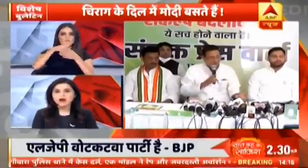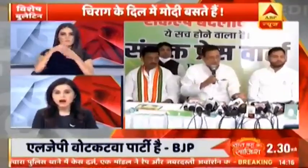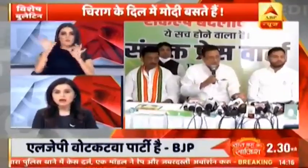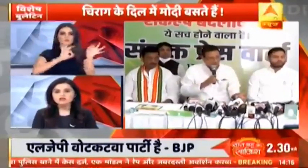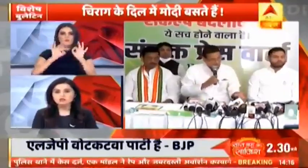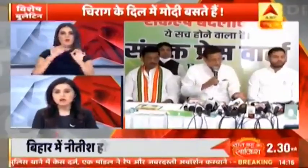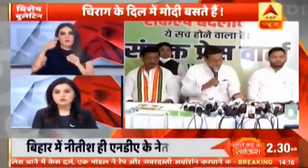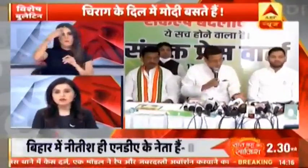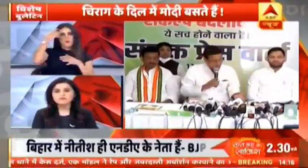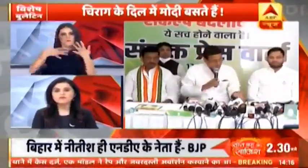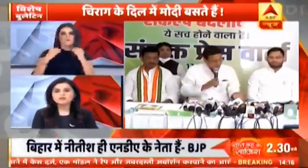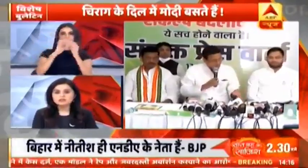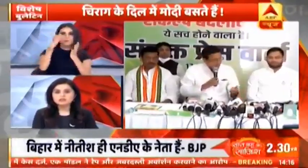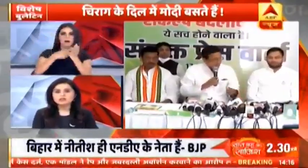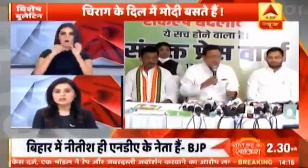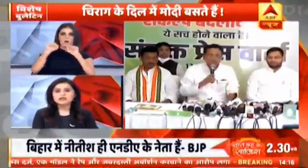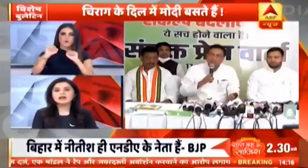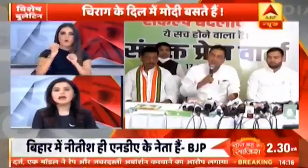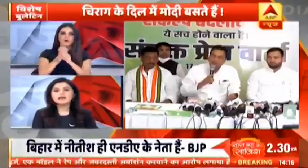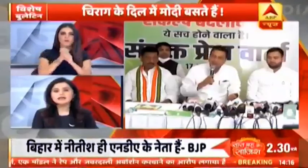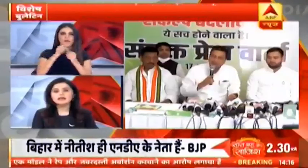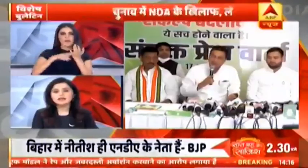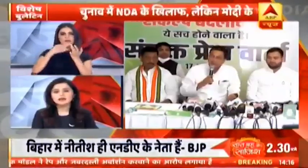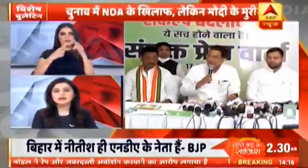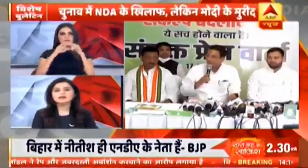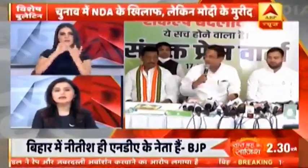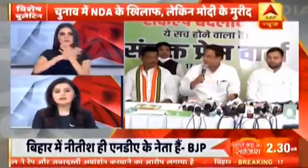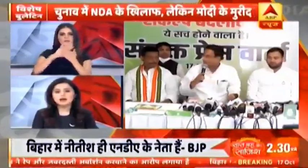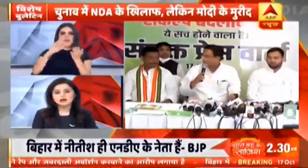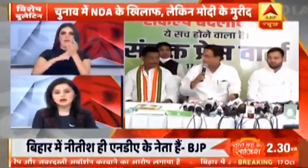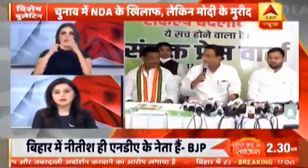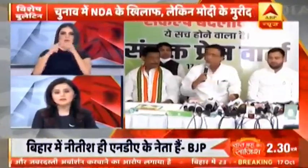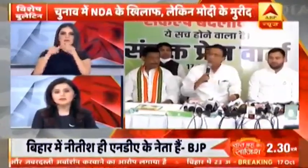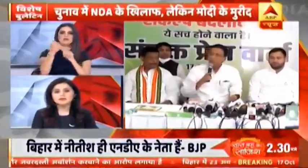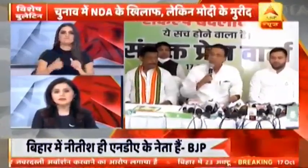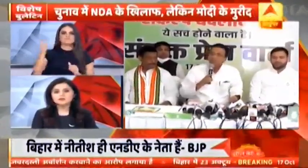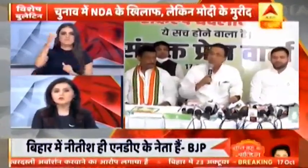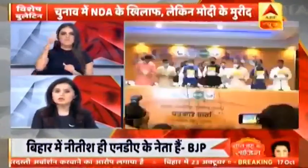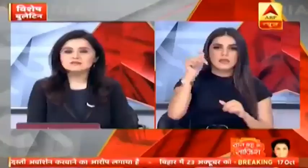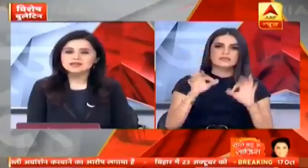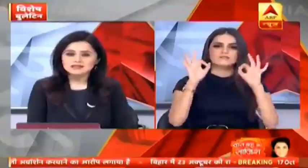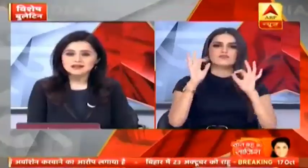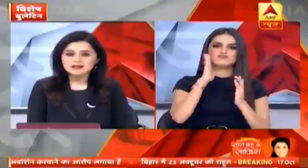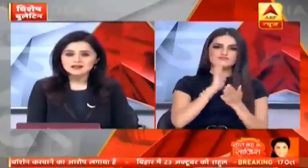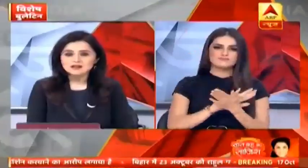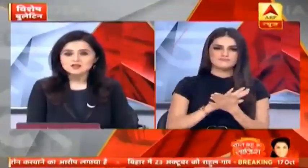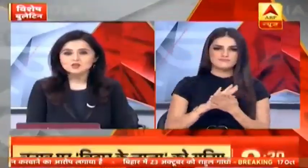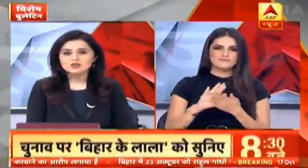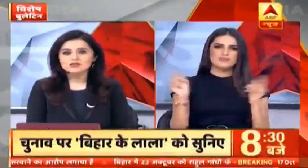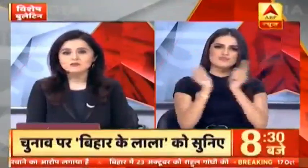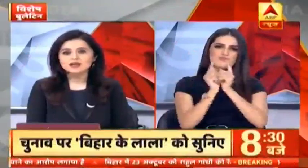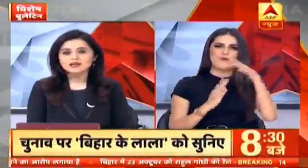और बिहार के चुनाव में नीतीश ही एनडीए के नेता हैं। इस बुलेटिन में इतना ही,